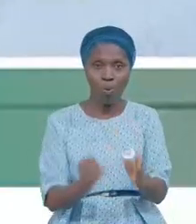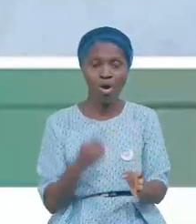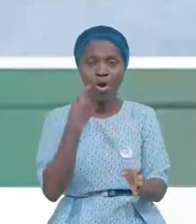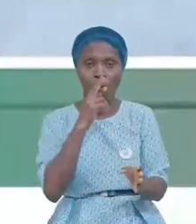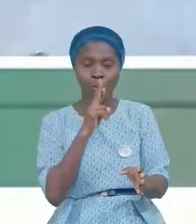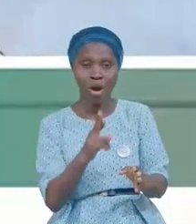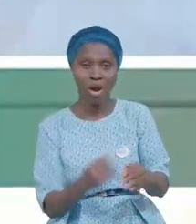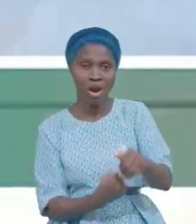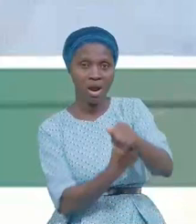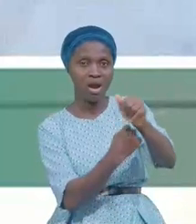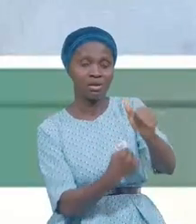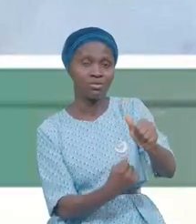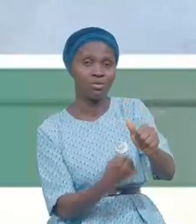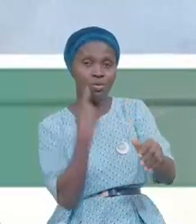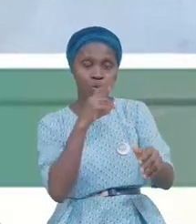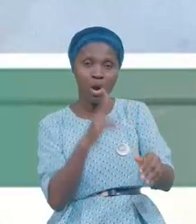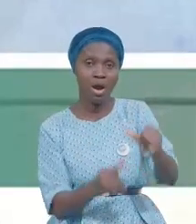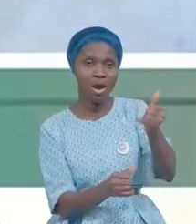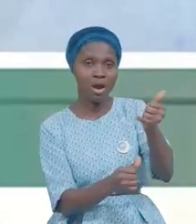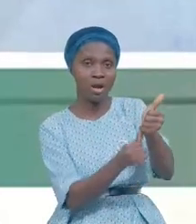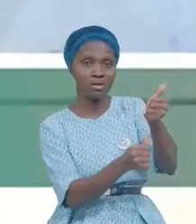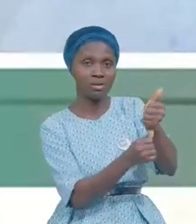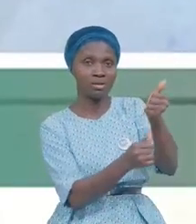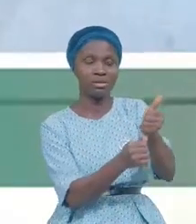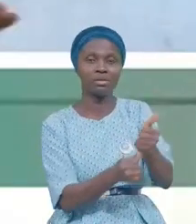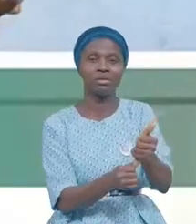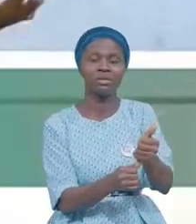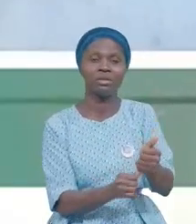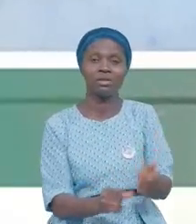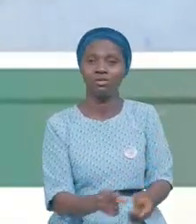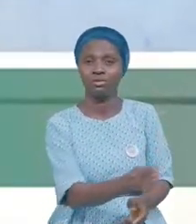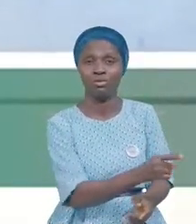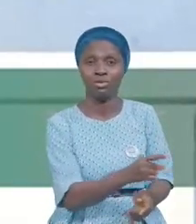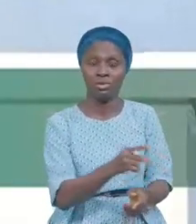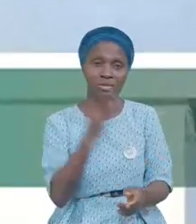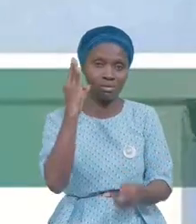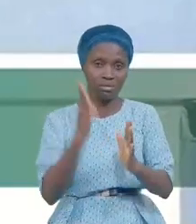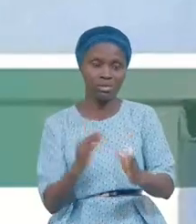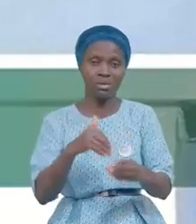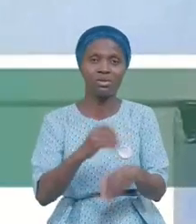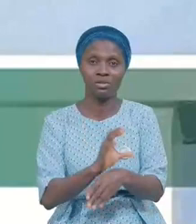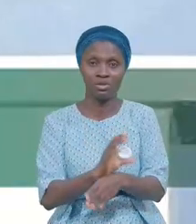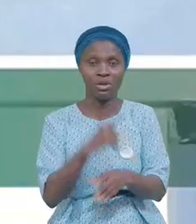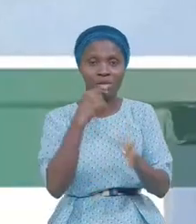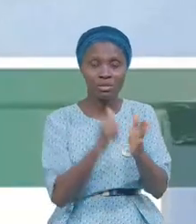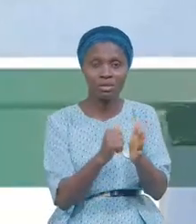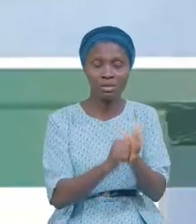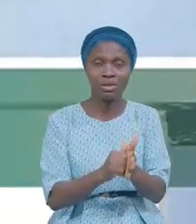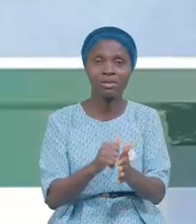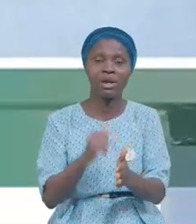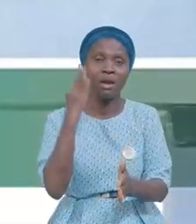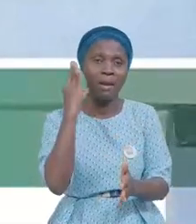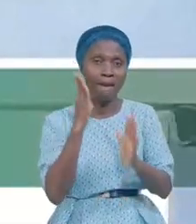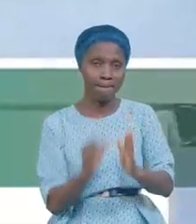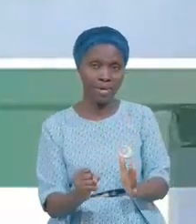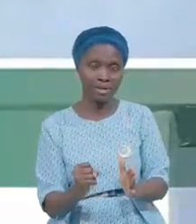ouvriers qui soutiennent ces ministres dans le ministère, dans l'église, ministres et ouvriers de